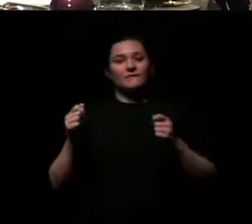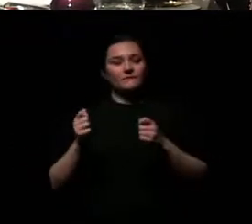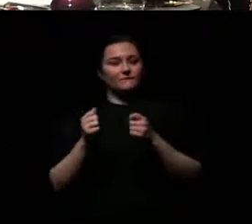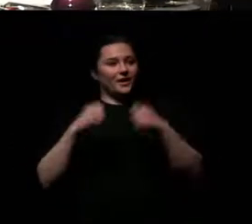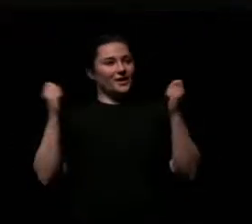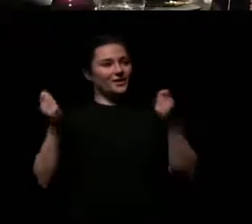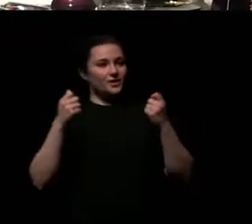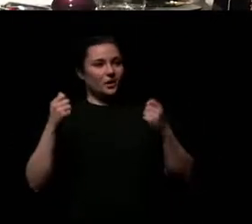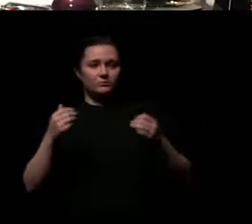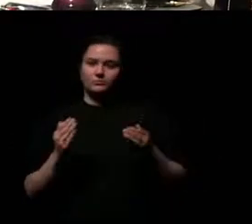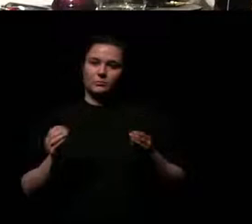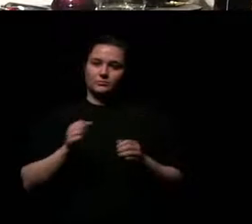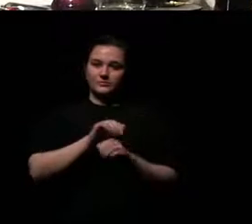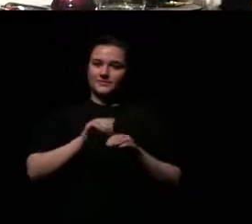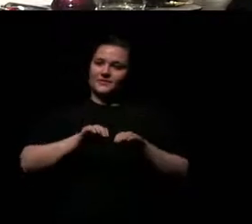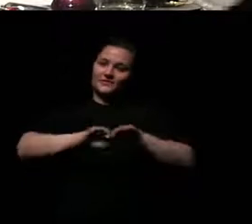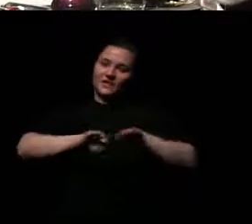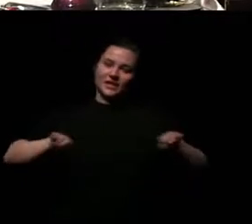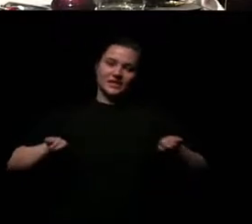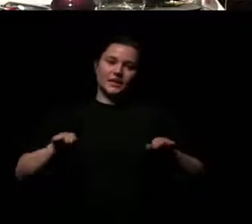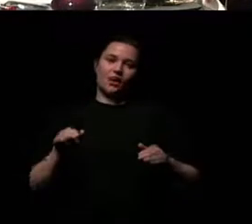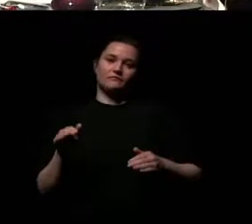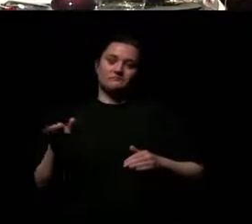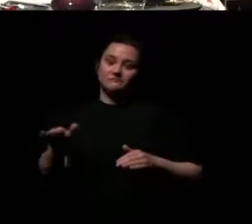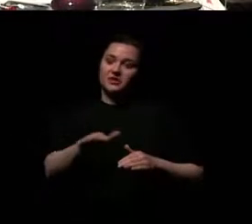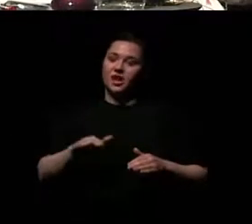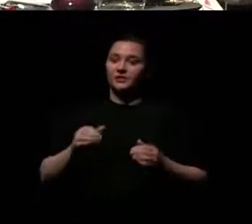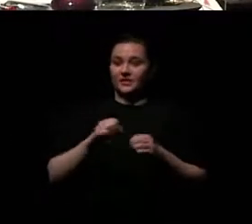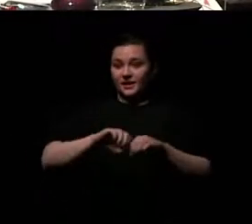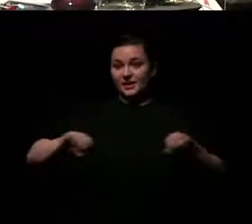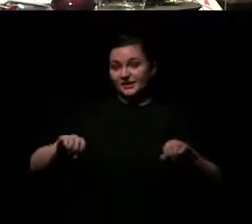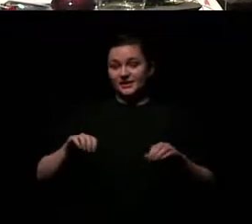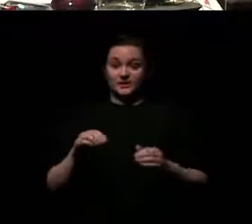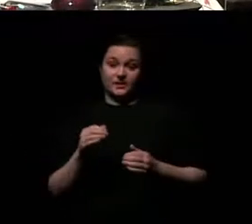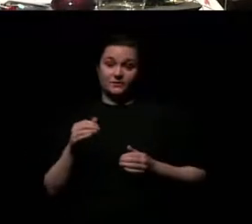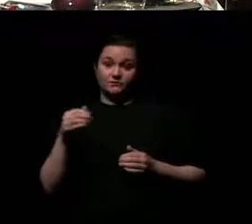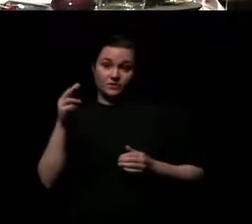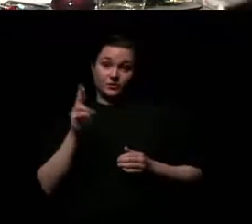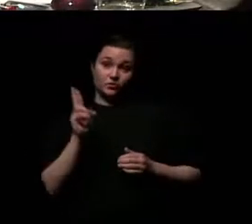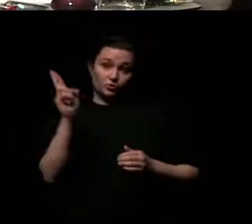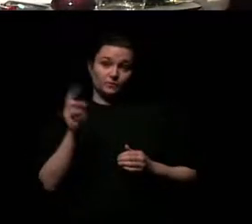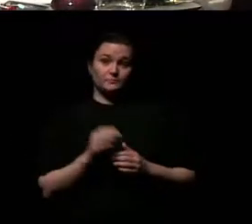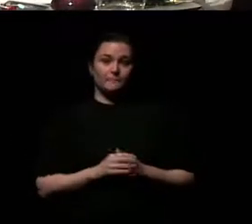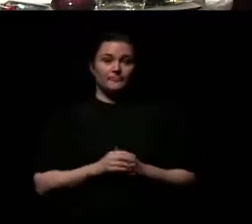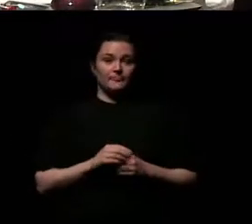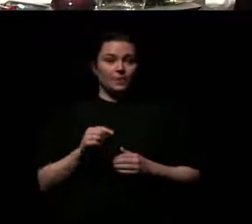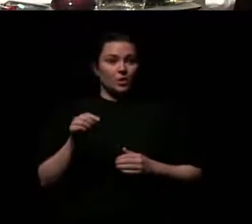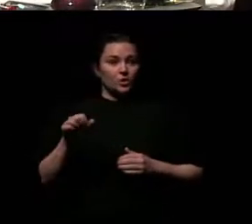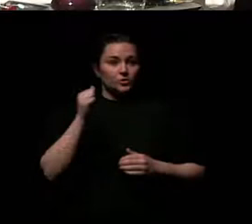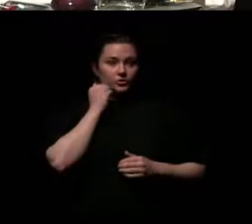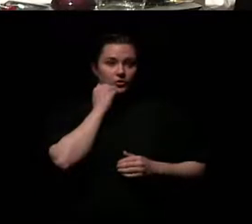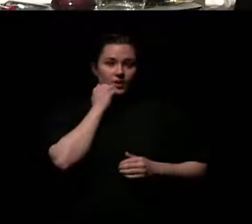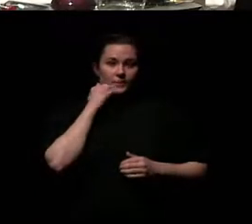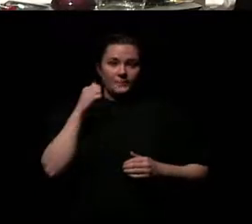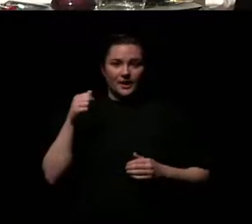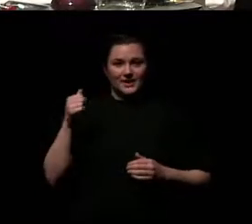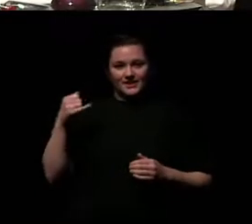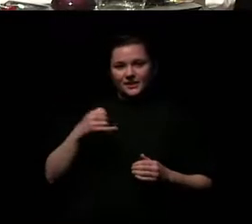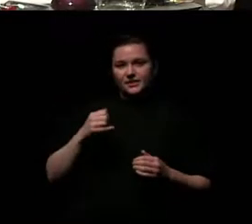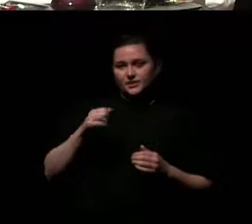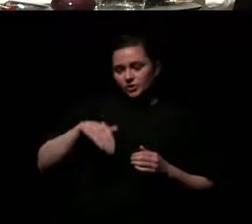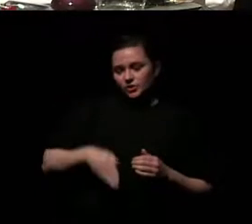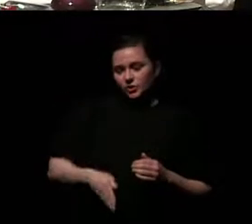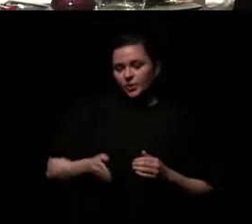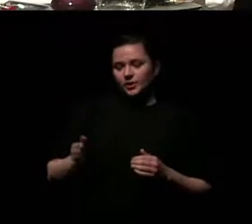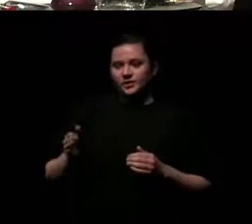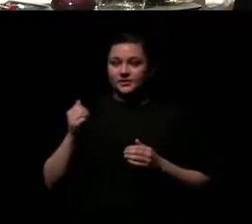Norden. I tillegg til dette så er Trondheim den største byen i det sør-samiske området. Det er med andre ord på høy tid